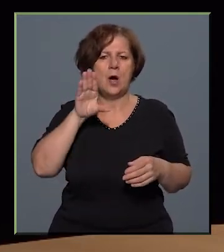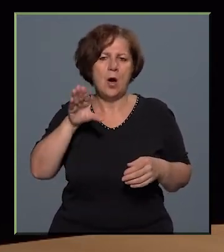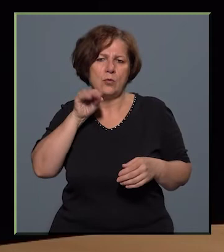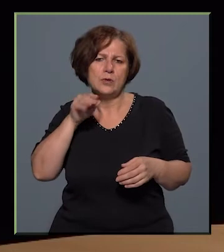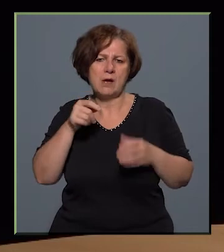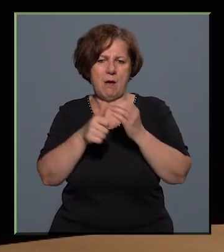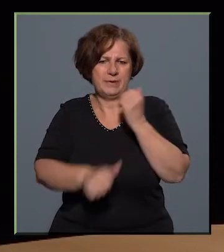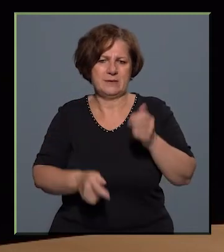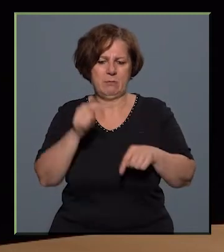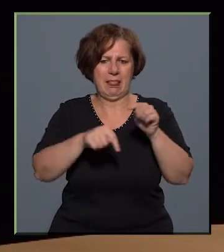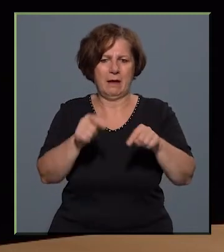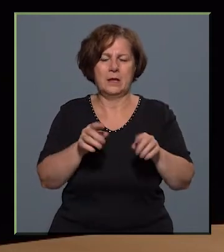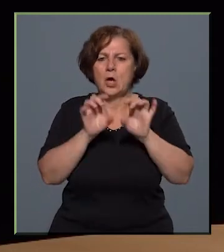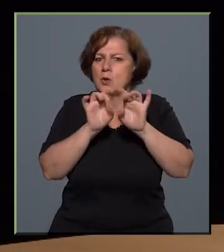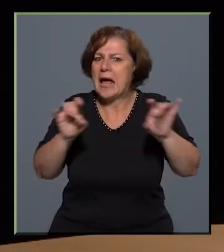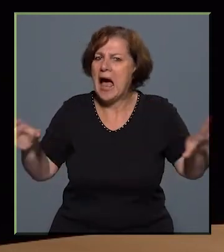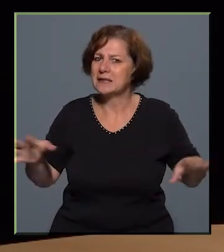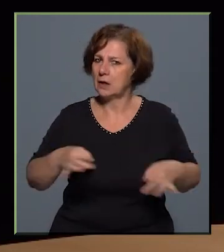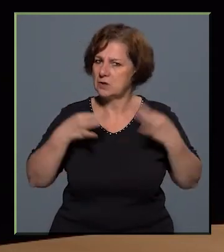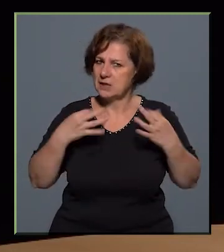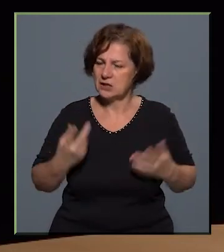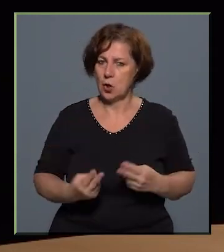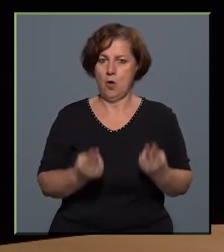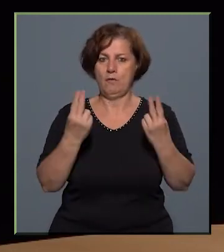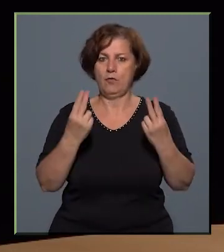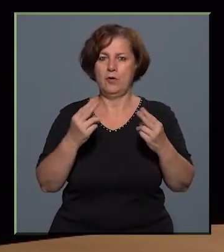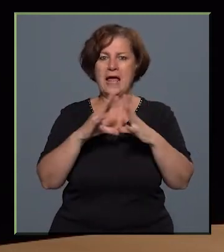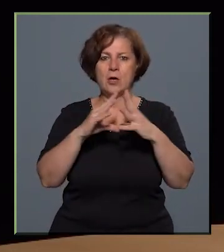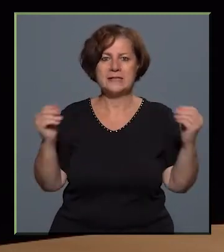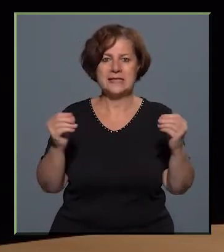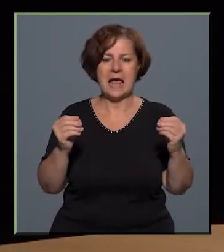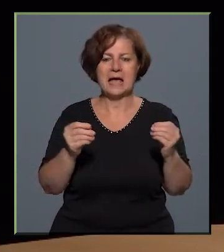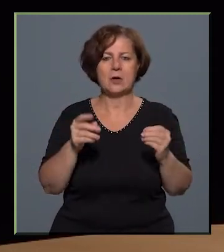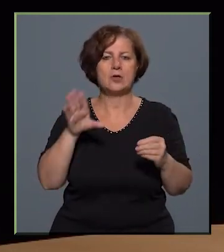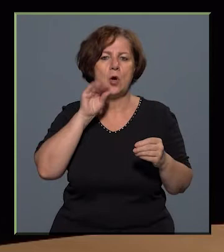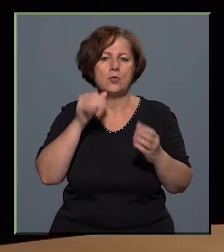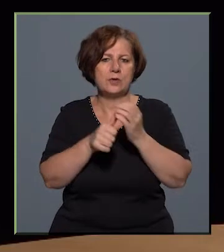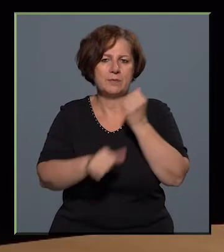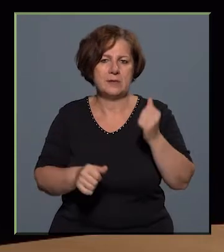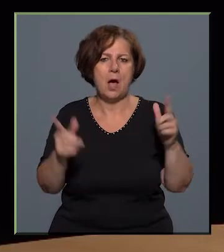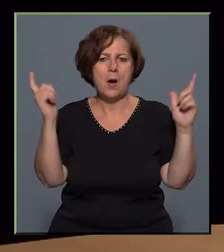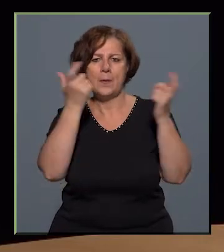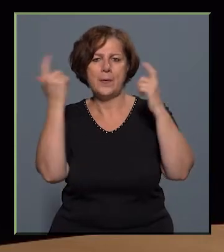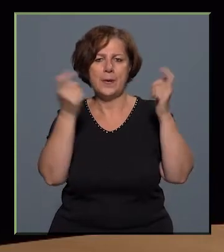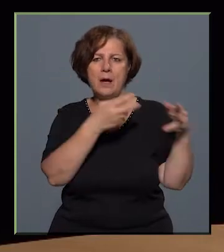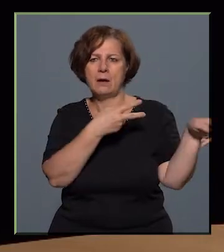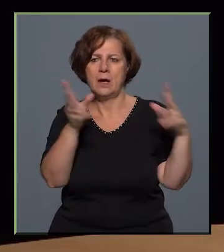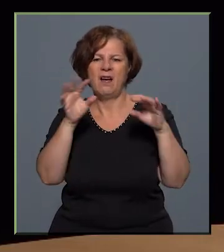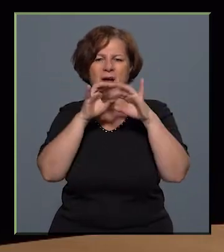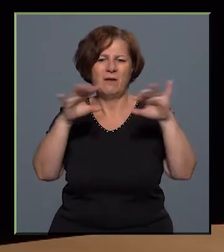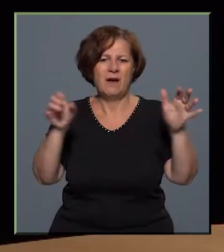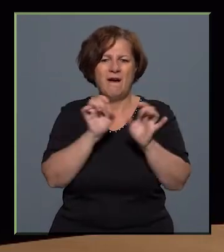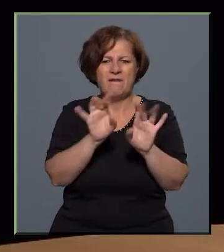lépni, hihetetlenül ártalmas az egészségünkre, főleg a száraz kutyapiszokból terjedő szél által hordott